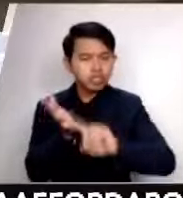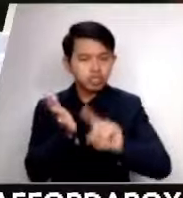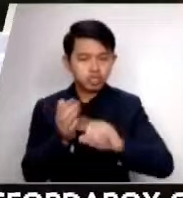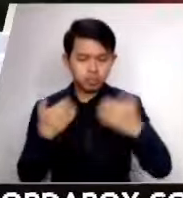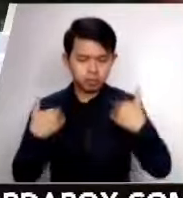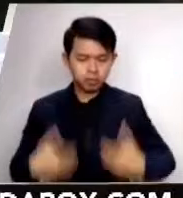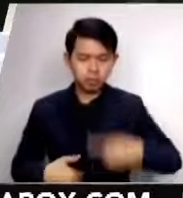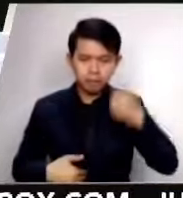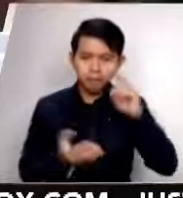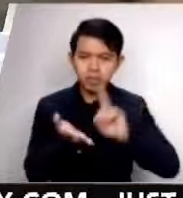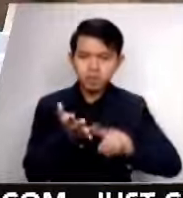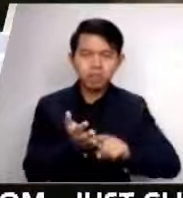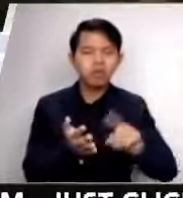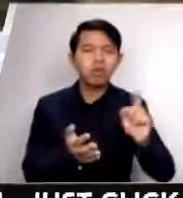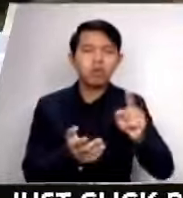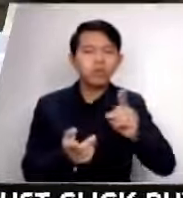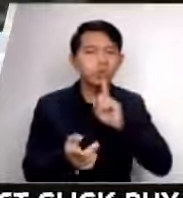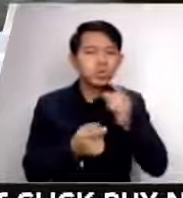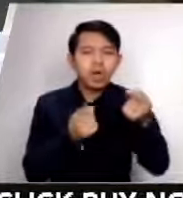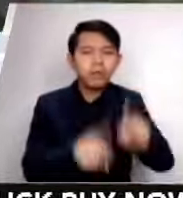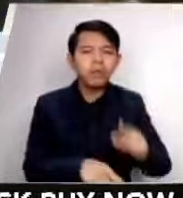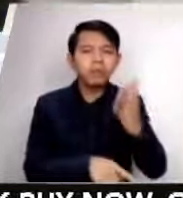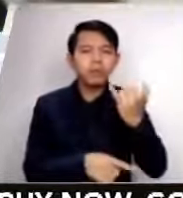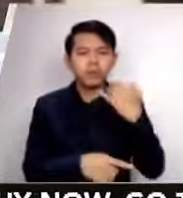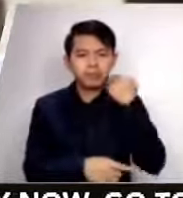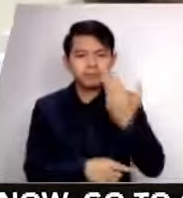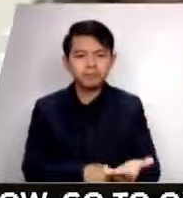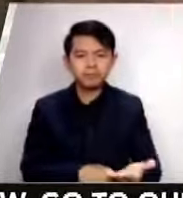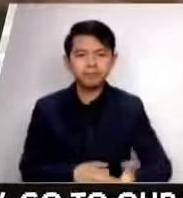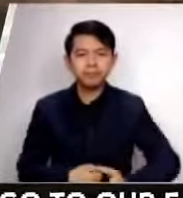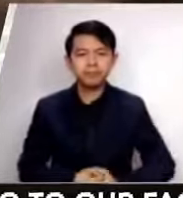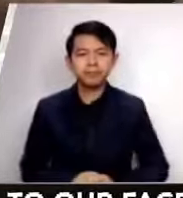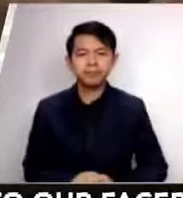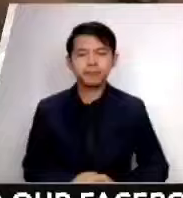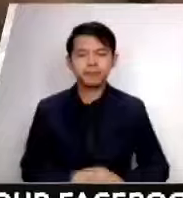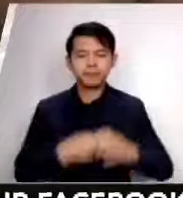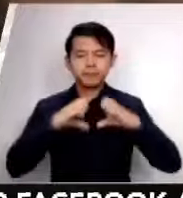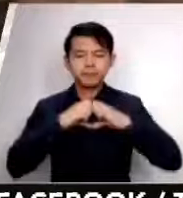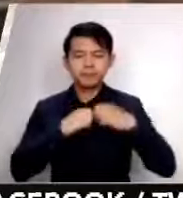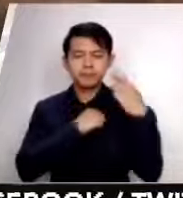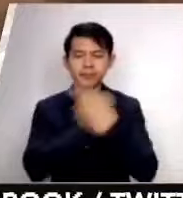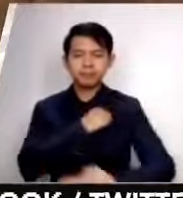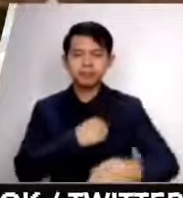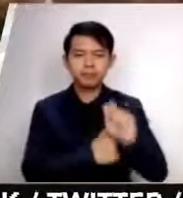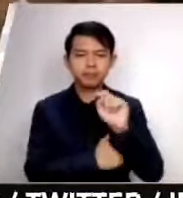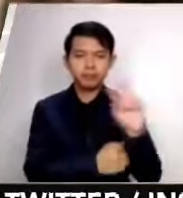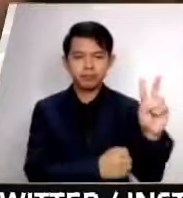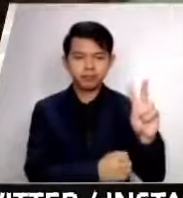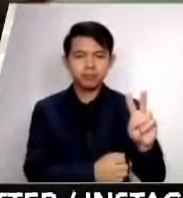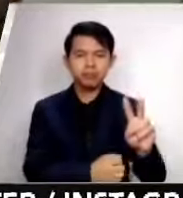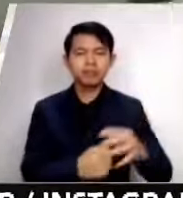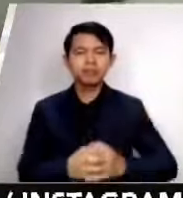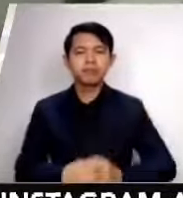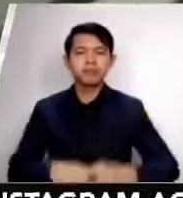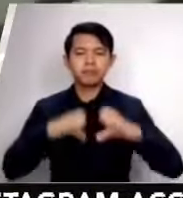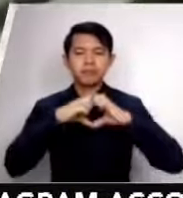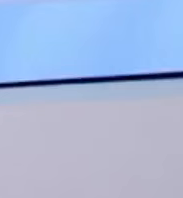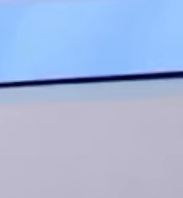bata. Jasmine Gabriel Galban ng GMA Regional TV, nagbabalita para sa GMA Integrated